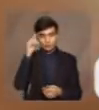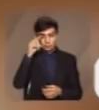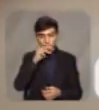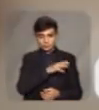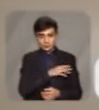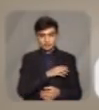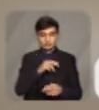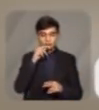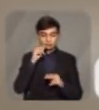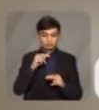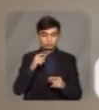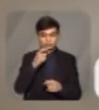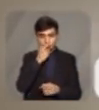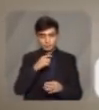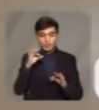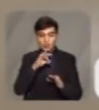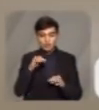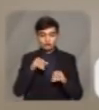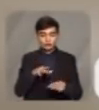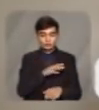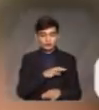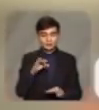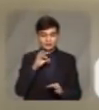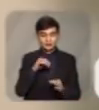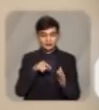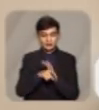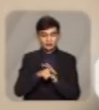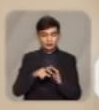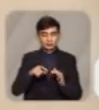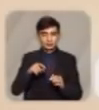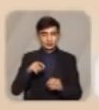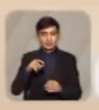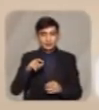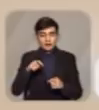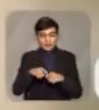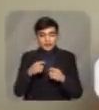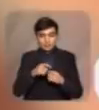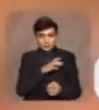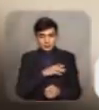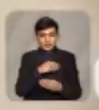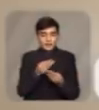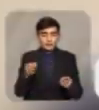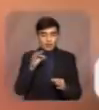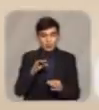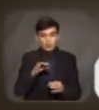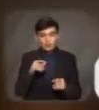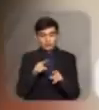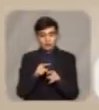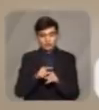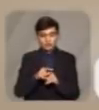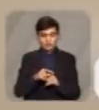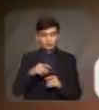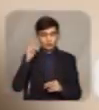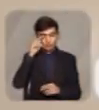считают справедливым принятое решение. Ведь один из пунктов этического кодекса гласит не давать повода для критики со